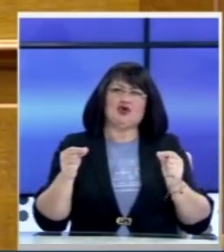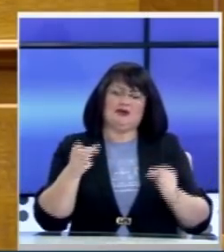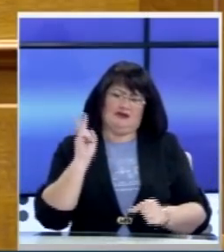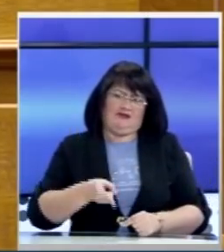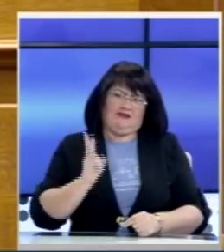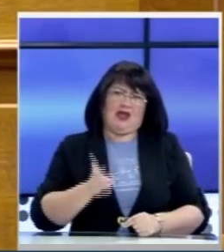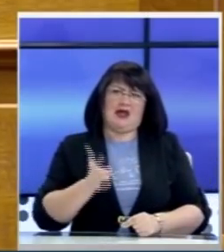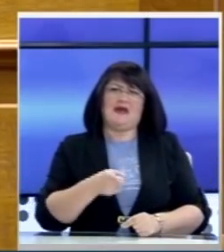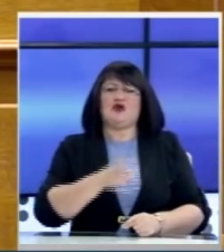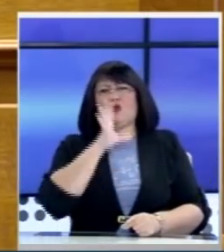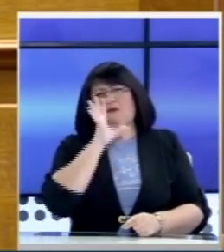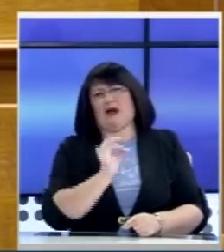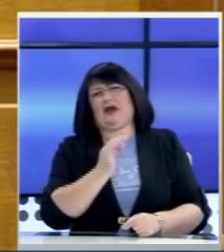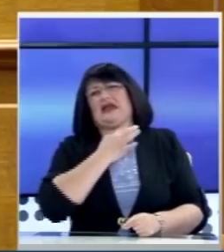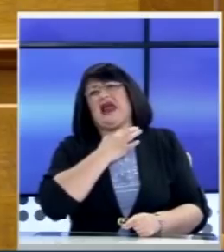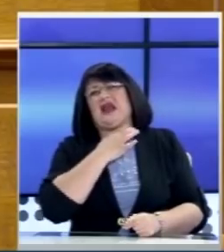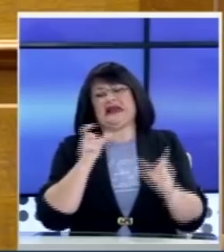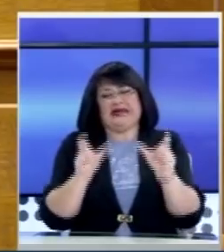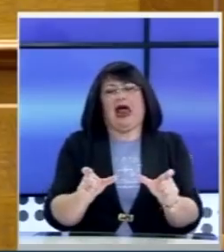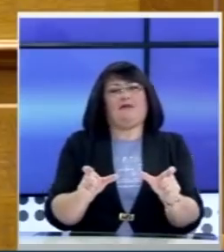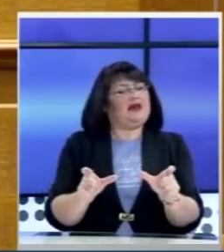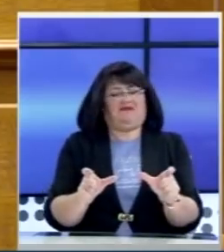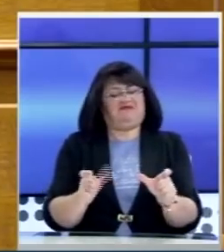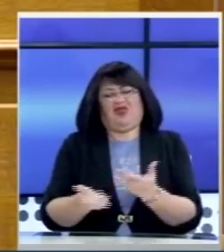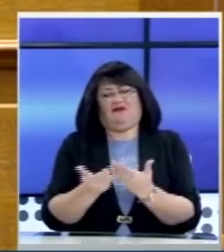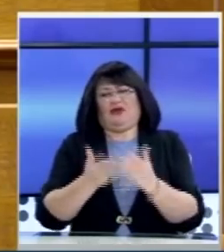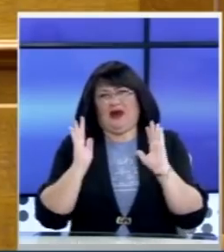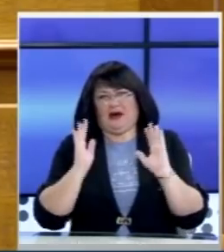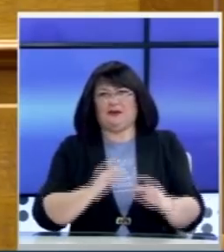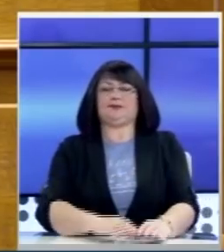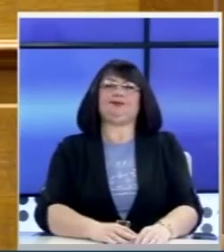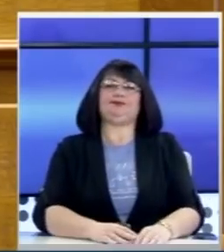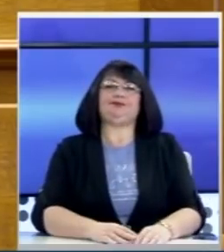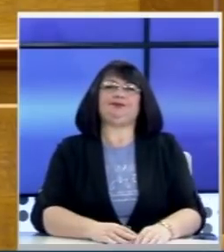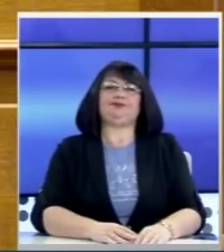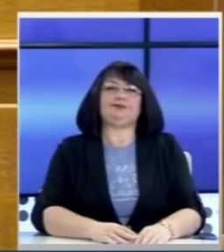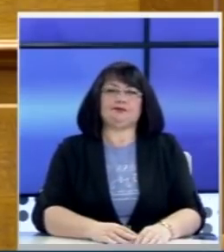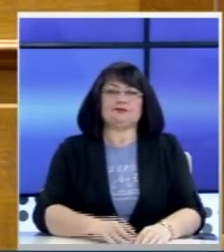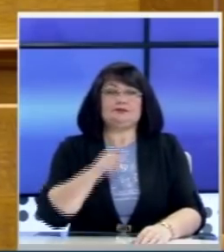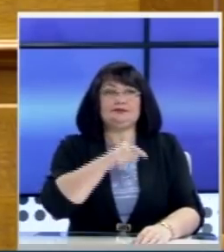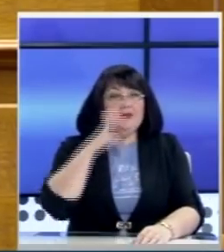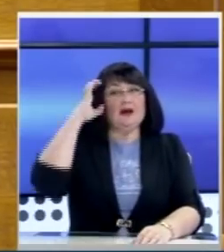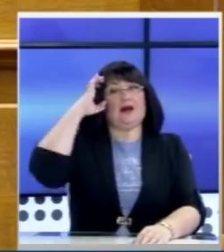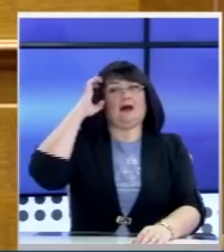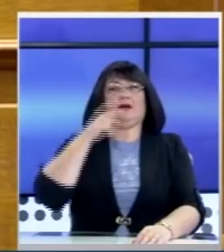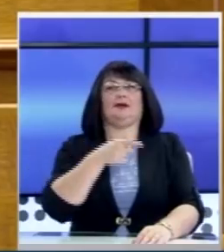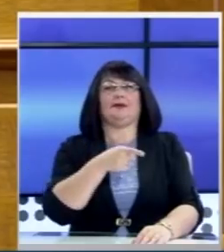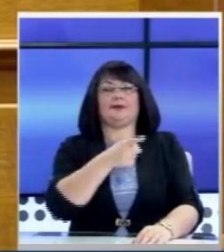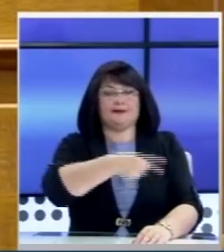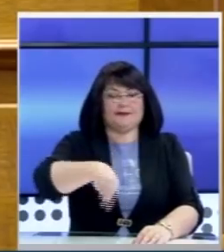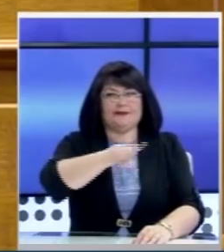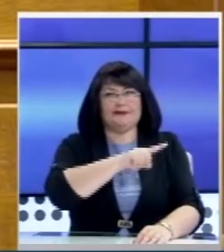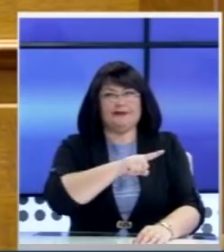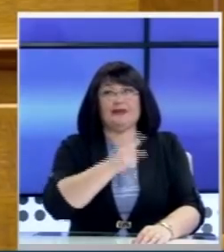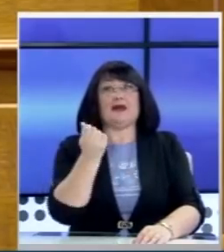φυσικά τις πραγματικές αμυντικές ανάγκες της χώρας. Η μνήμη σας επανέρχεται για να θυμηθείτε τις